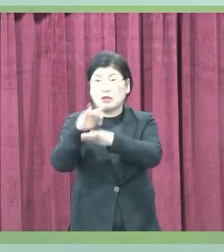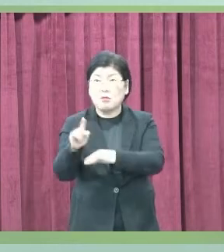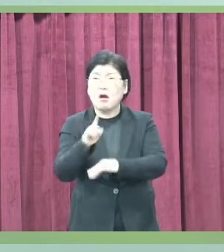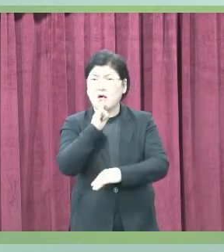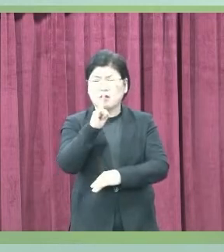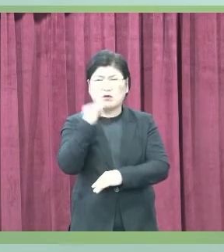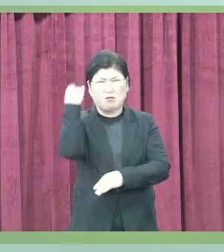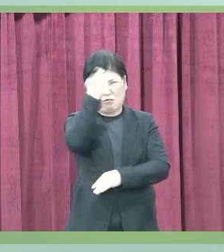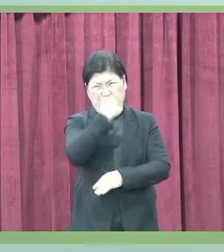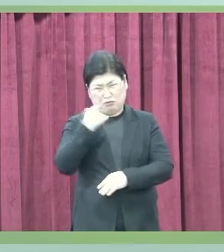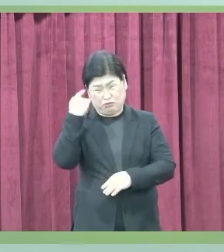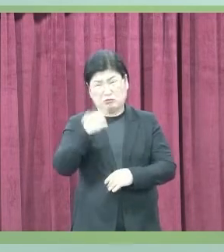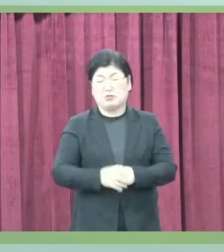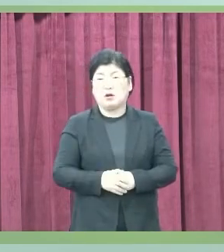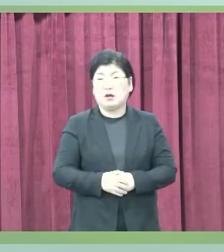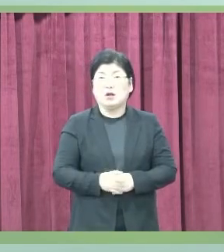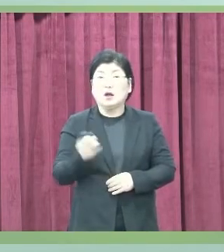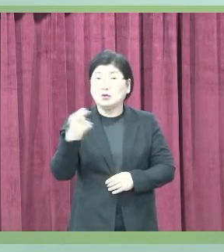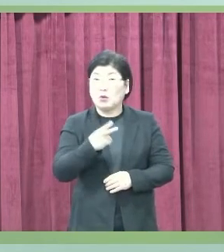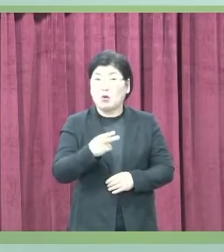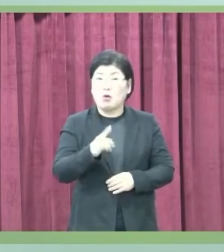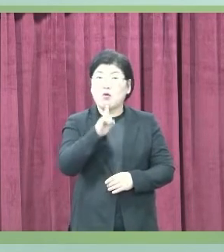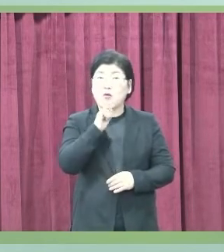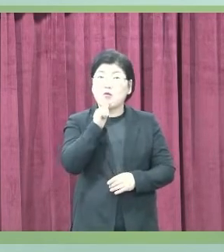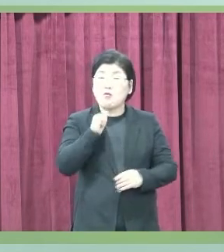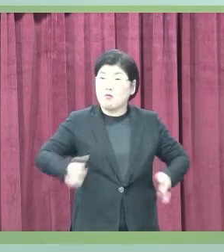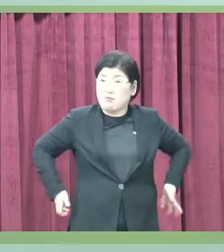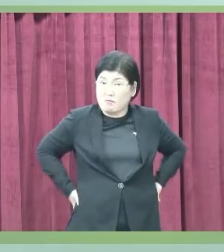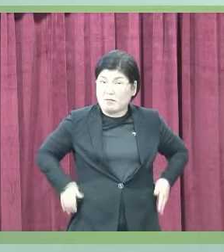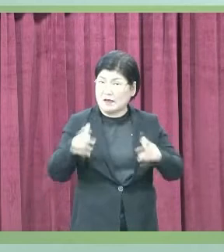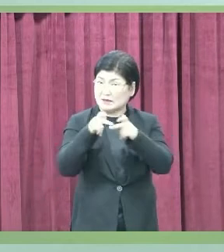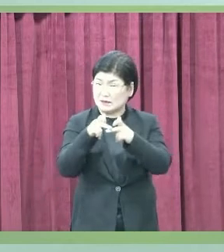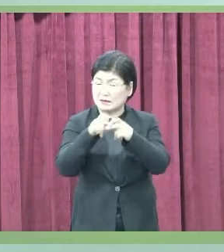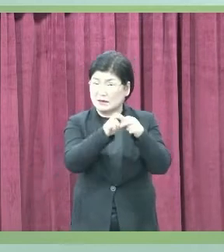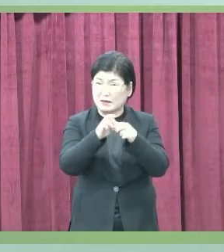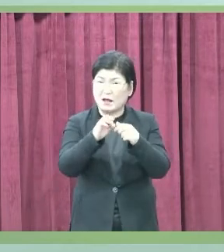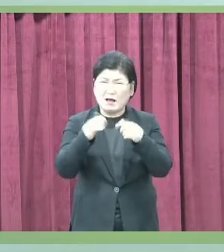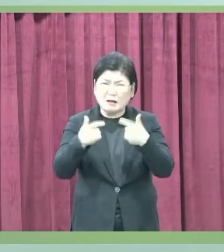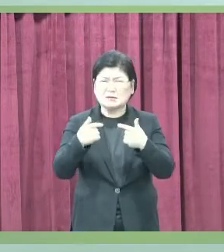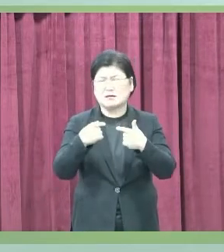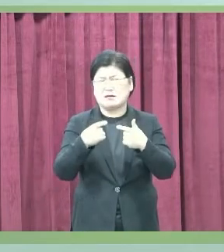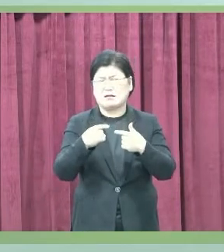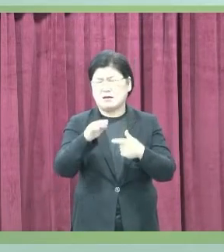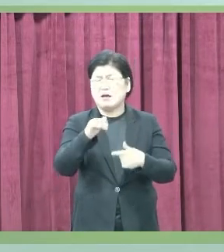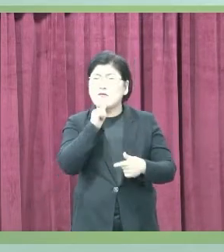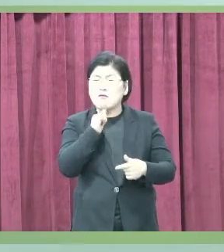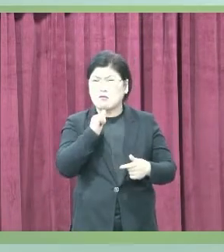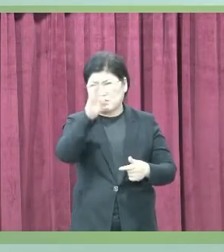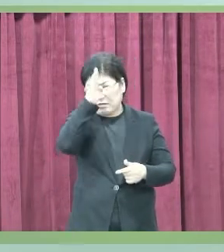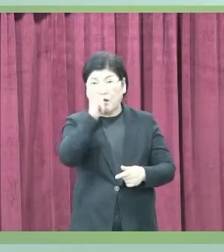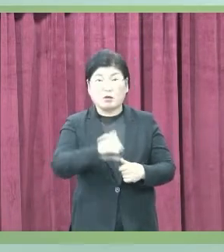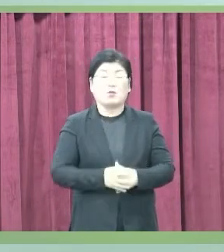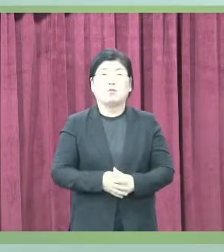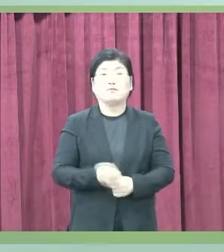언어와 안면입니다. 그 다음에 이제 신장 장애 같은 경우는 만성 신장병 가지고 있고 여기 보면은